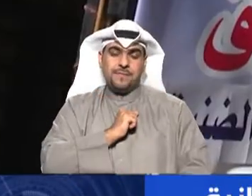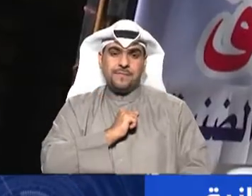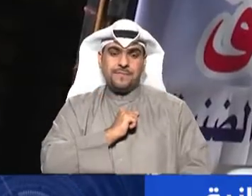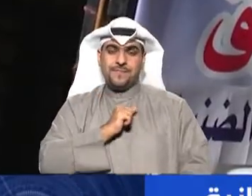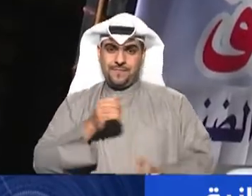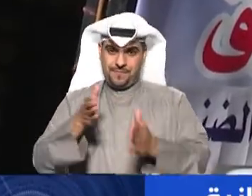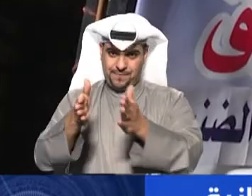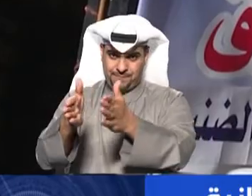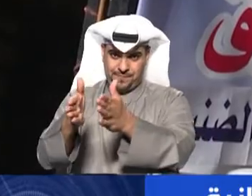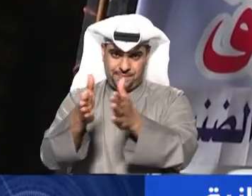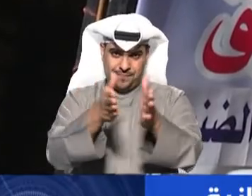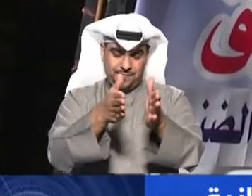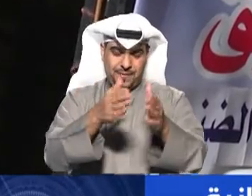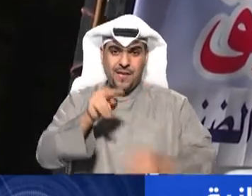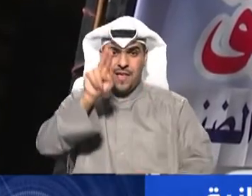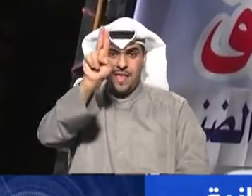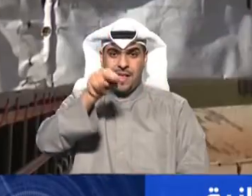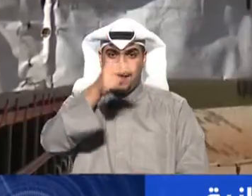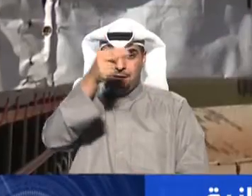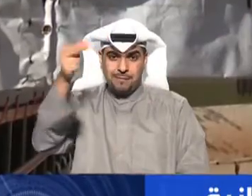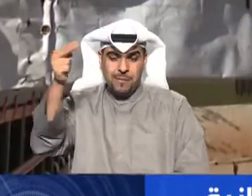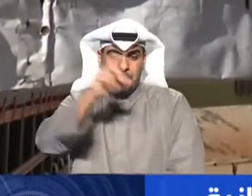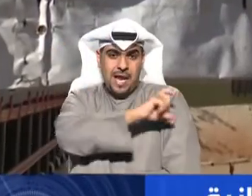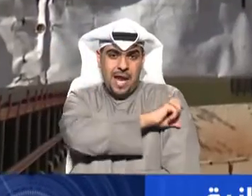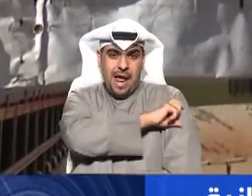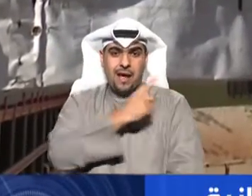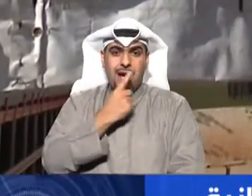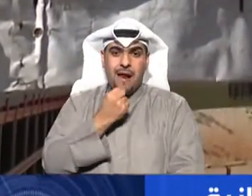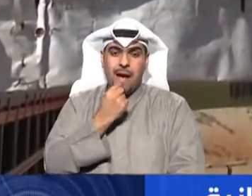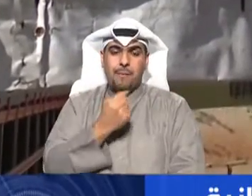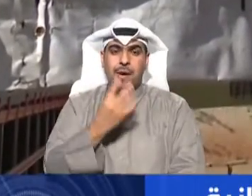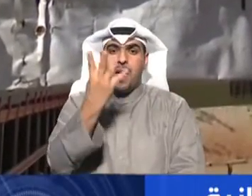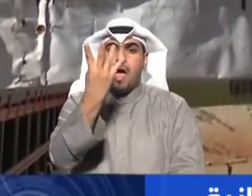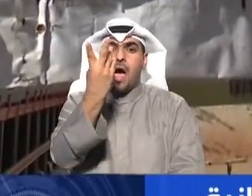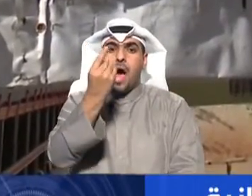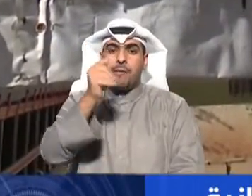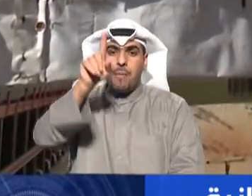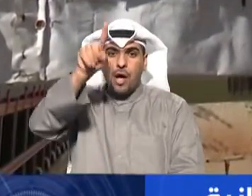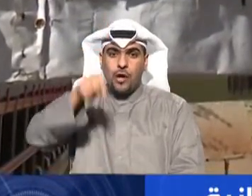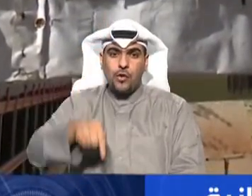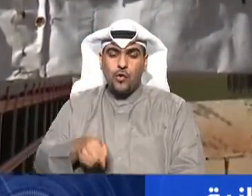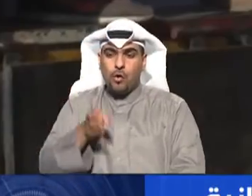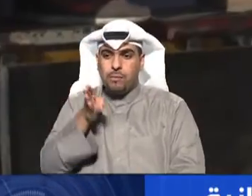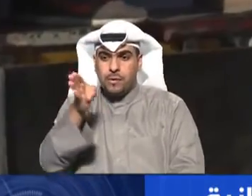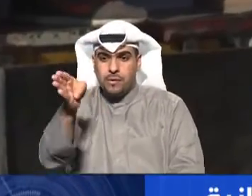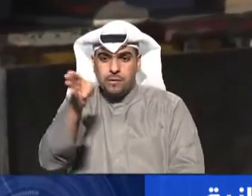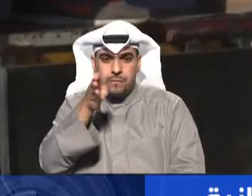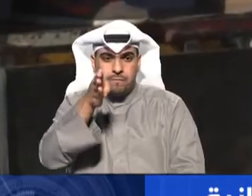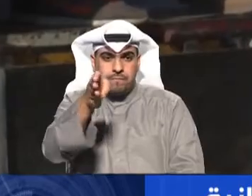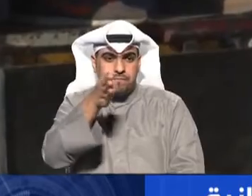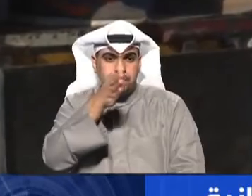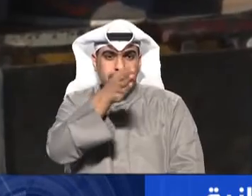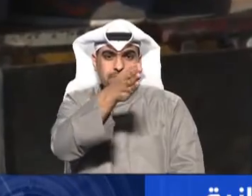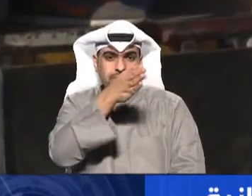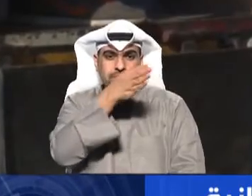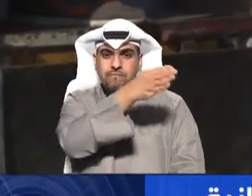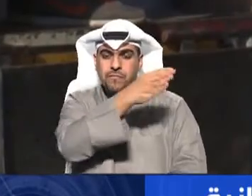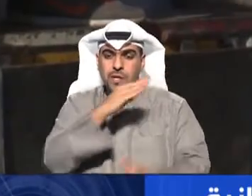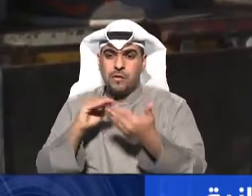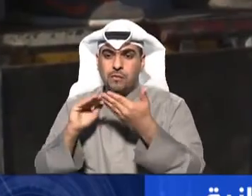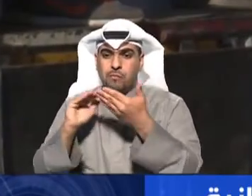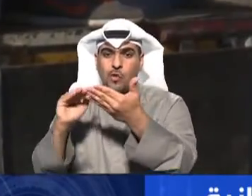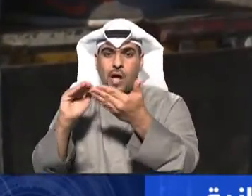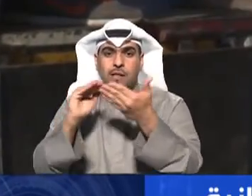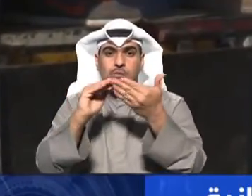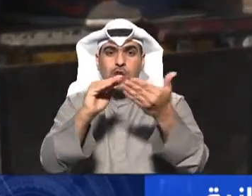الأحمر سيجول لأربعة أيام في حملات من الشعب الكويتي إلى الشعب اللبناني الشقيق ليصل عدة مناطق